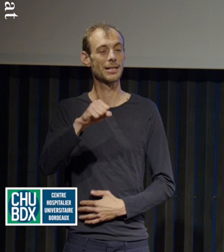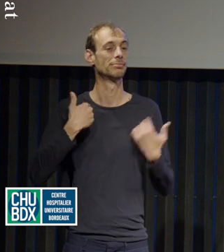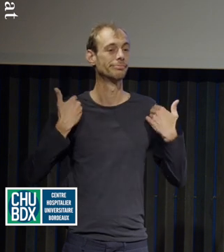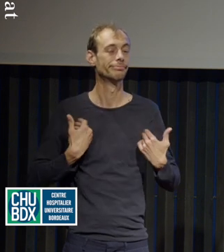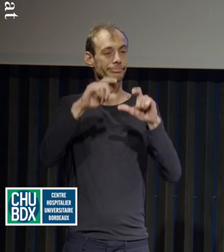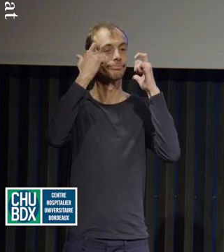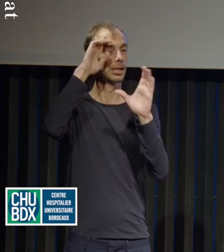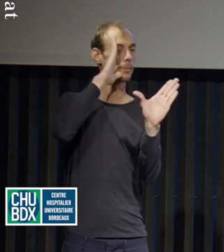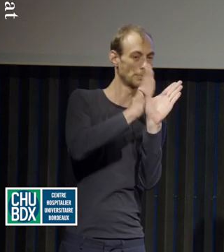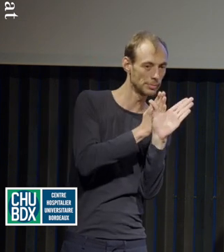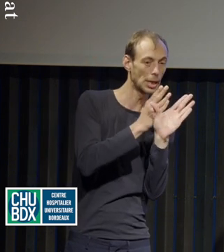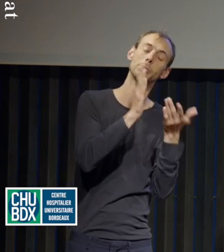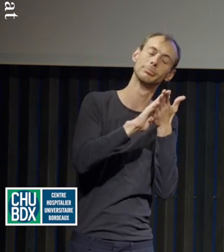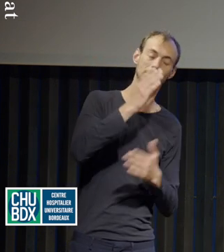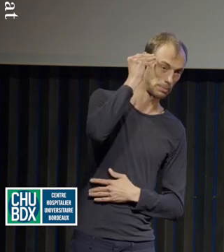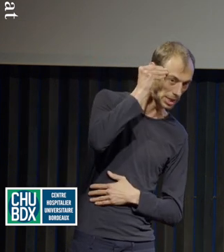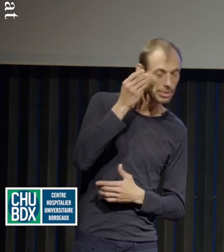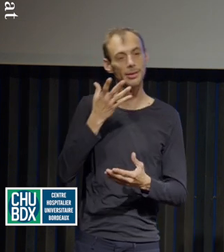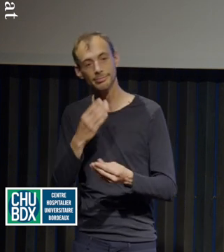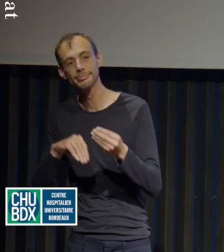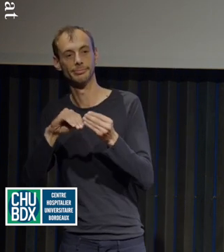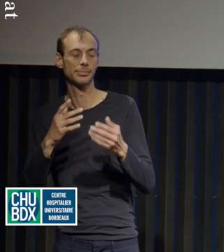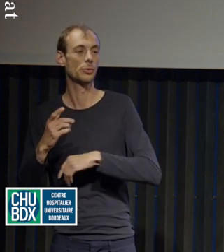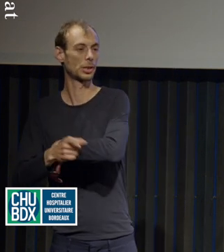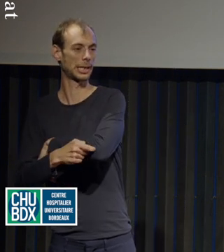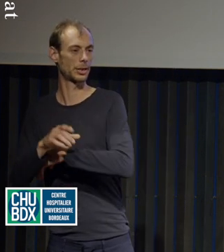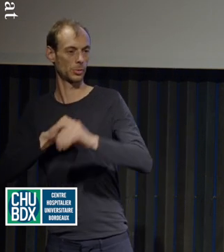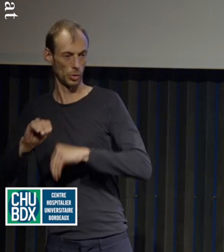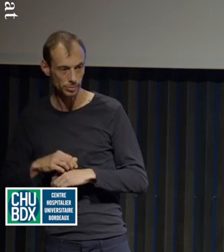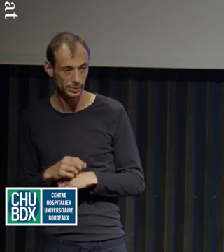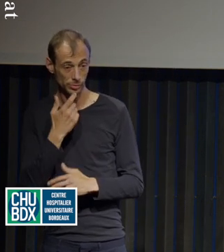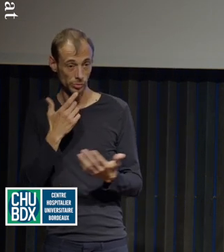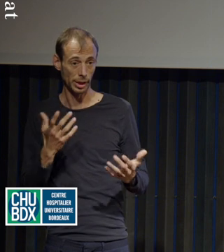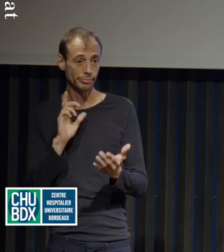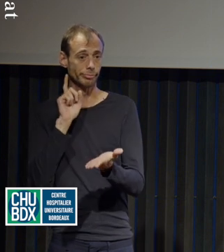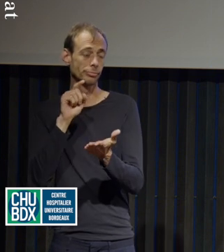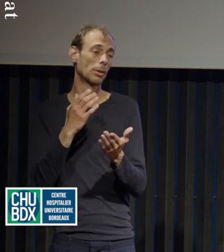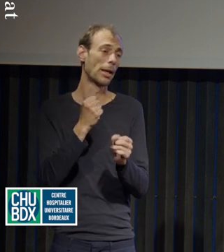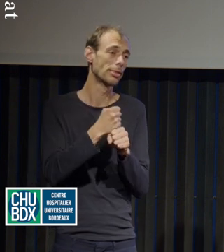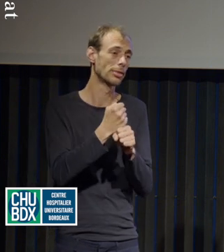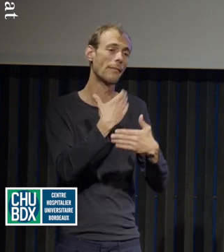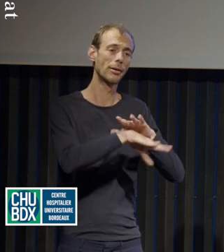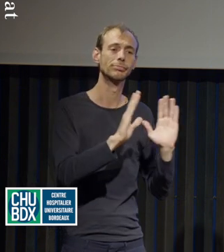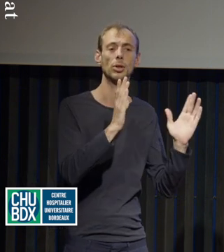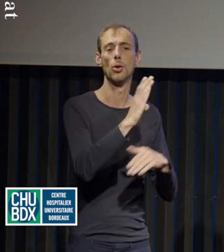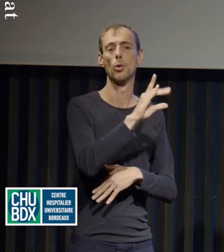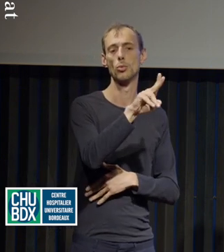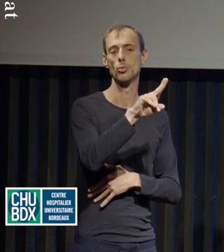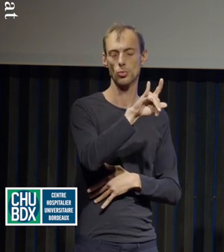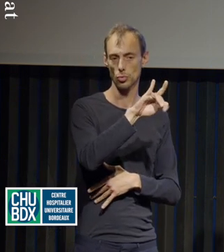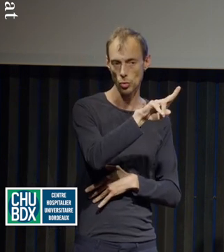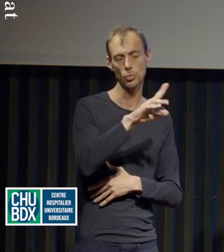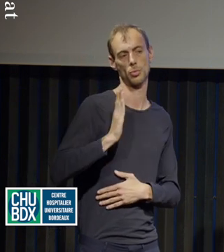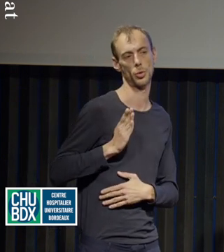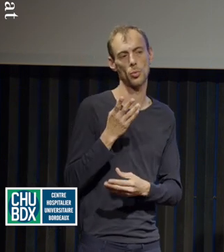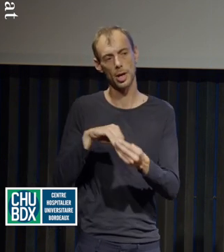suis responsable du pôle d'addictologie du CHU de Bordeaux et du centre hospitalier Charles Perrins. Donc, à mon tour, je vais commencer